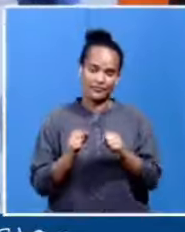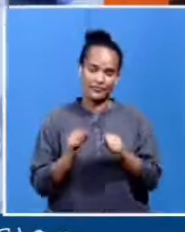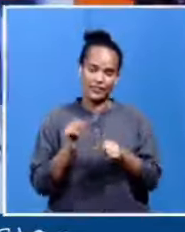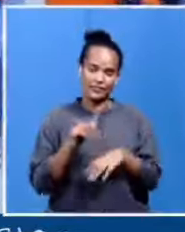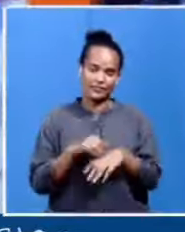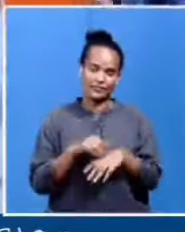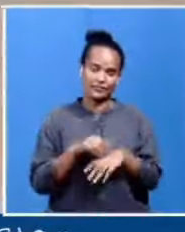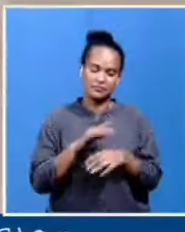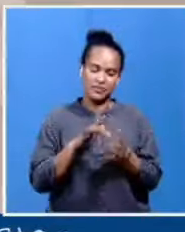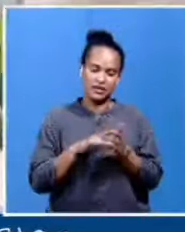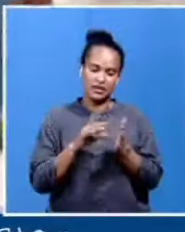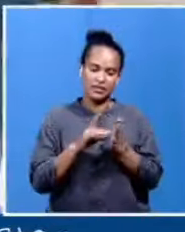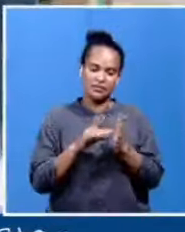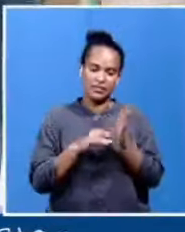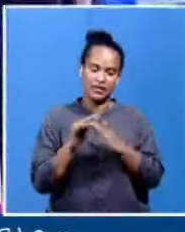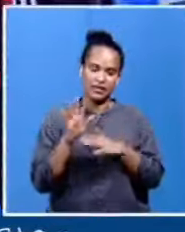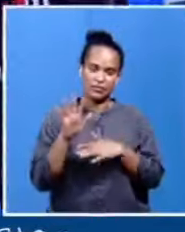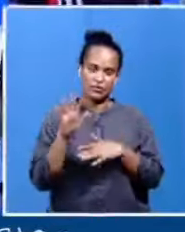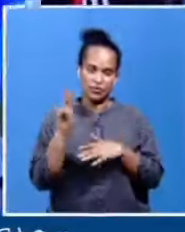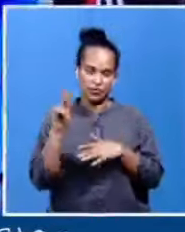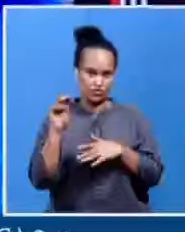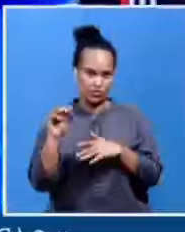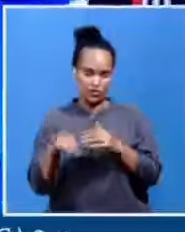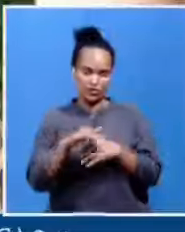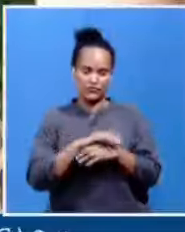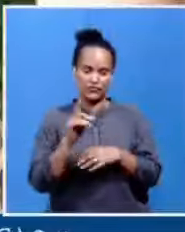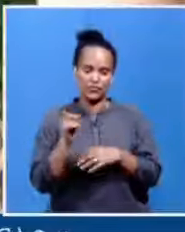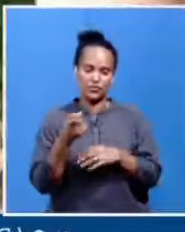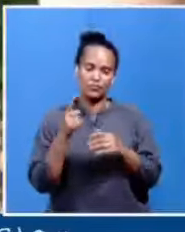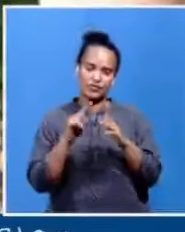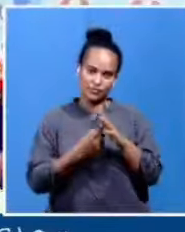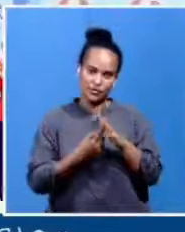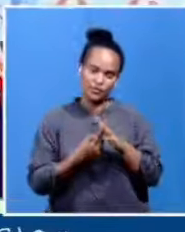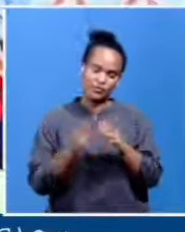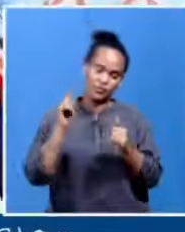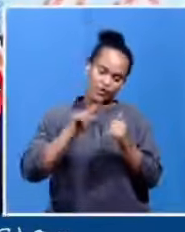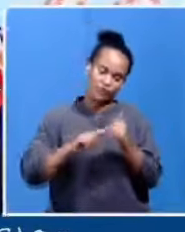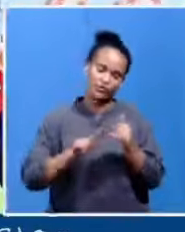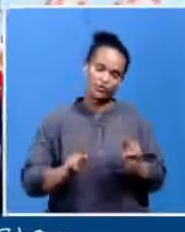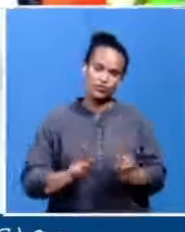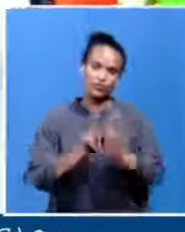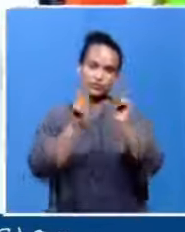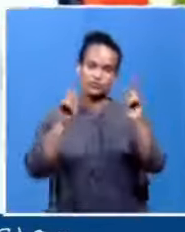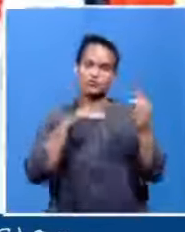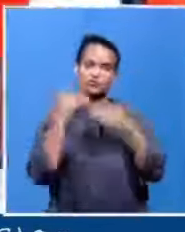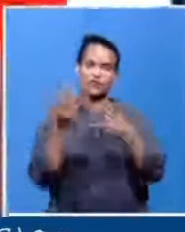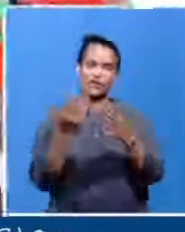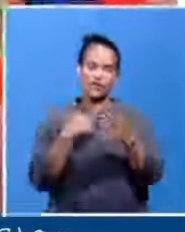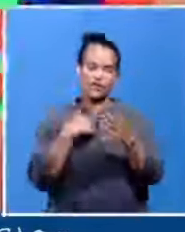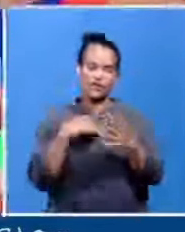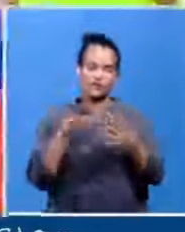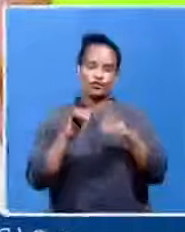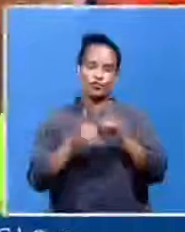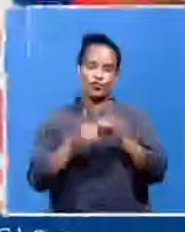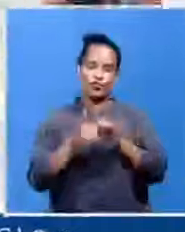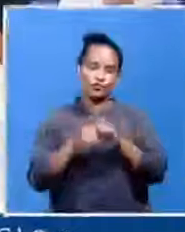هذا معقل كتام مقالة حمش شغلة متر لشوفن كوين دعتوا المجمرين حاول سمعتها الجبرائي ناتنا سبورت إيفنتس كاب